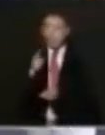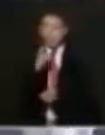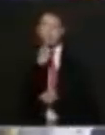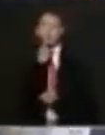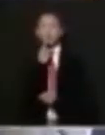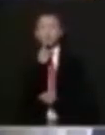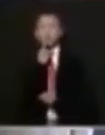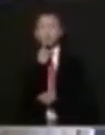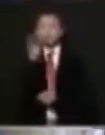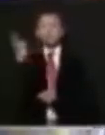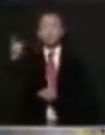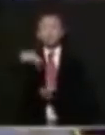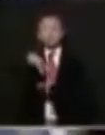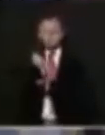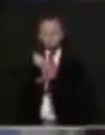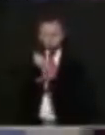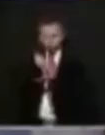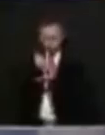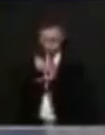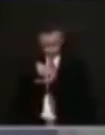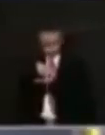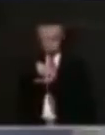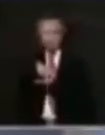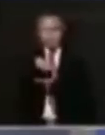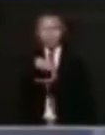뺏겼대요. 뺏겼대요. 막고.